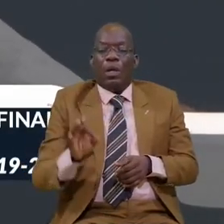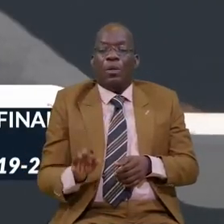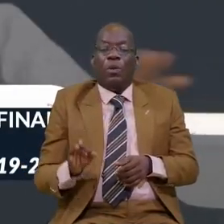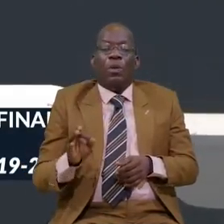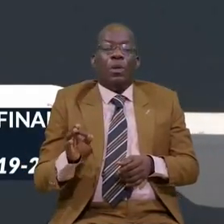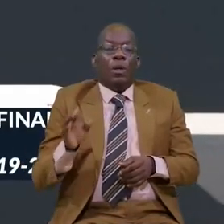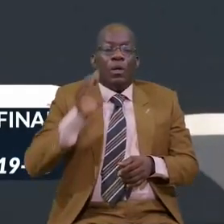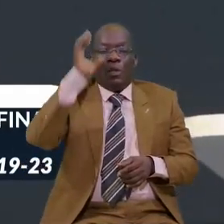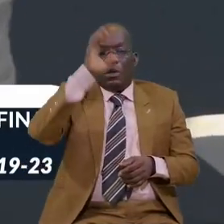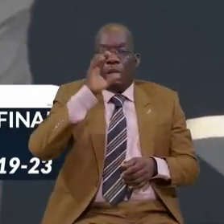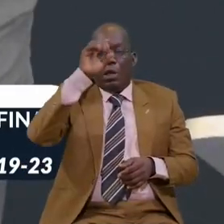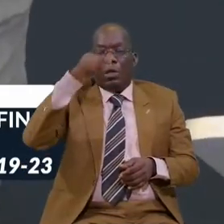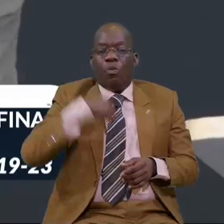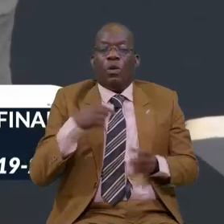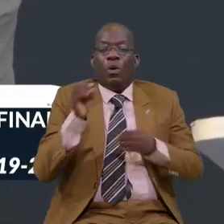Psaume 139,